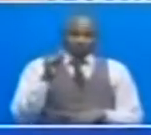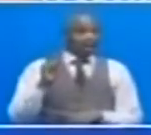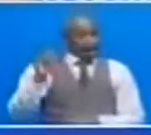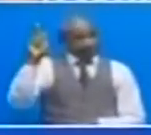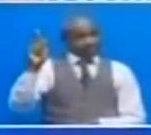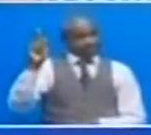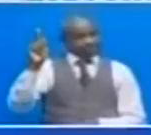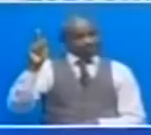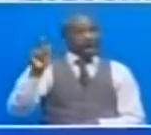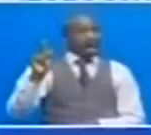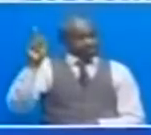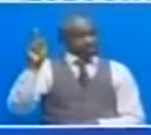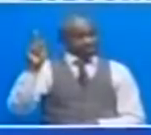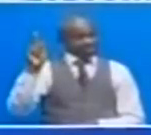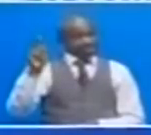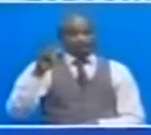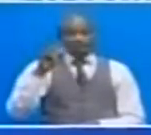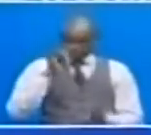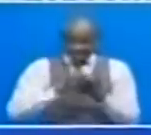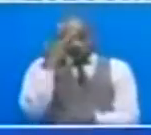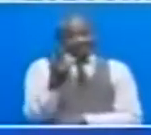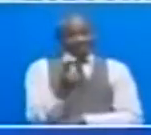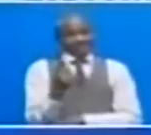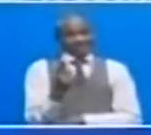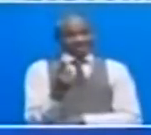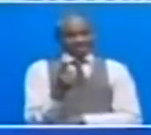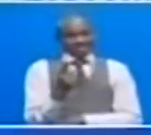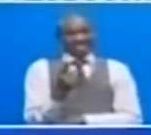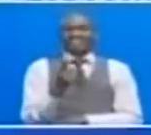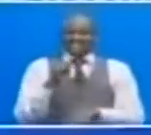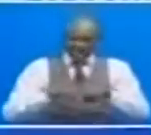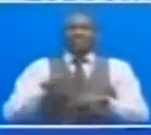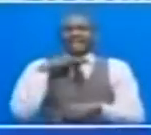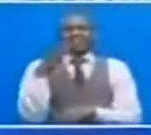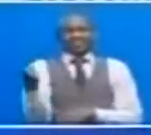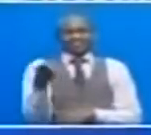juu. Ndio maana kila vifo